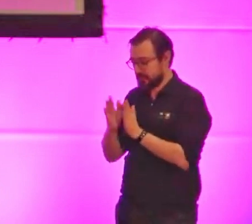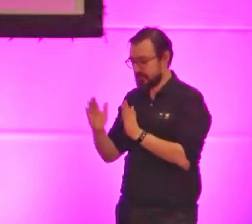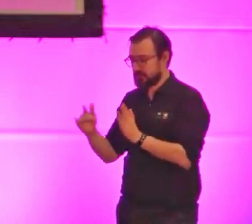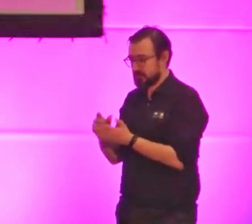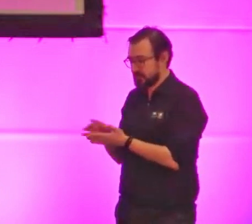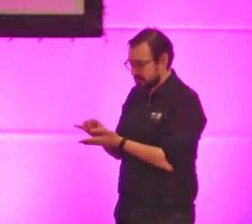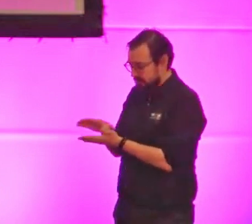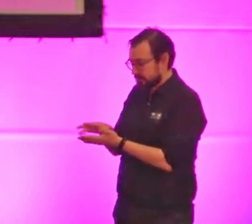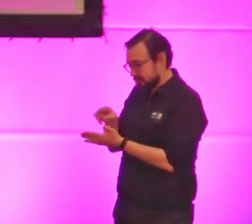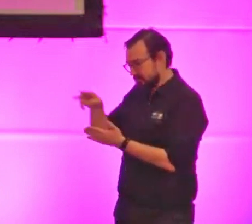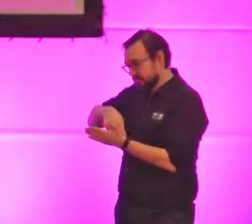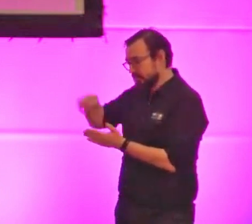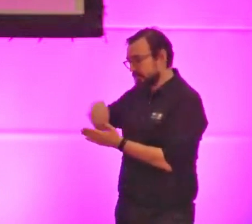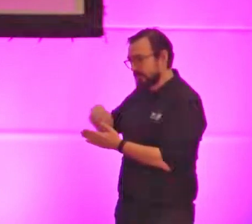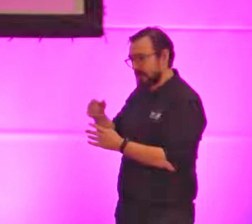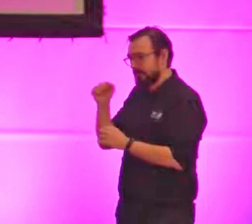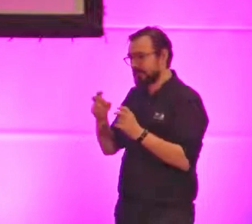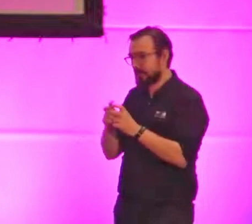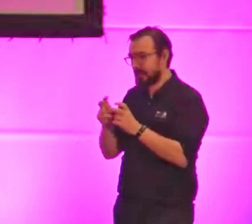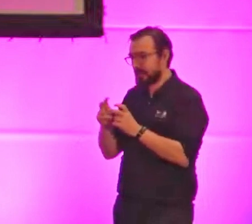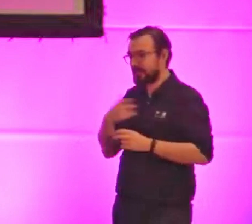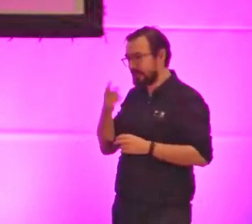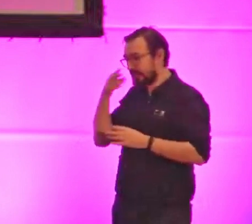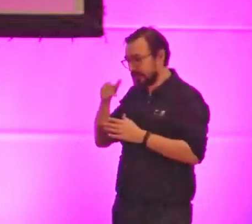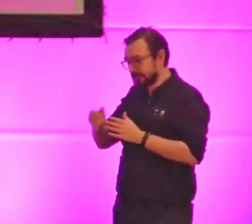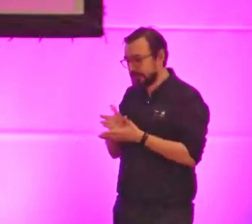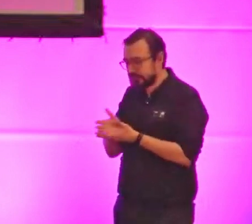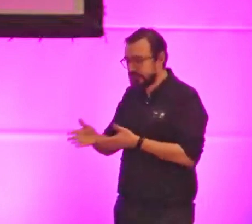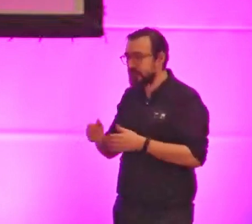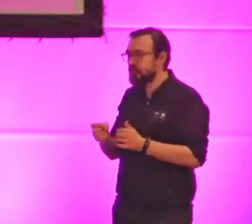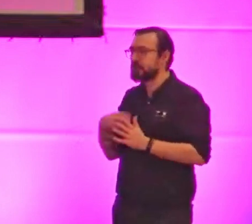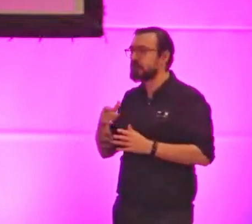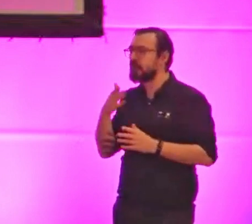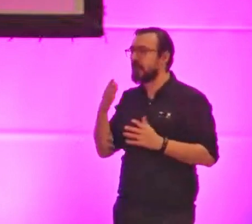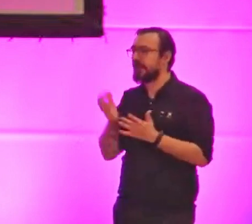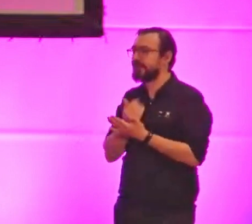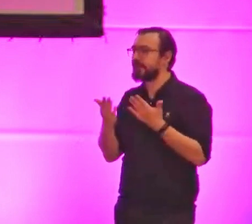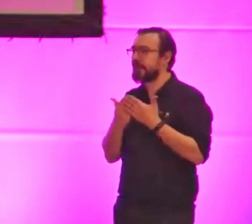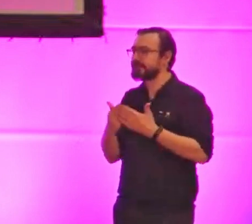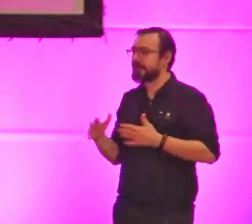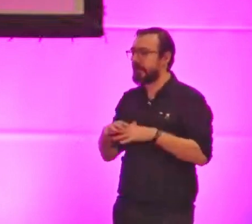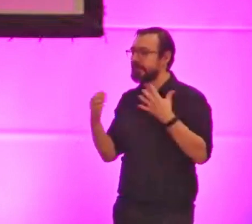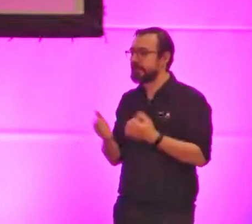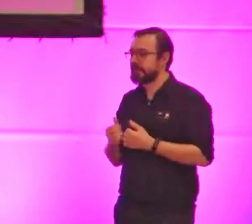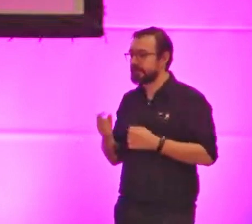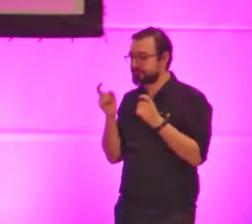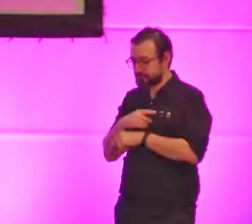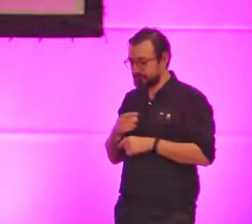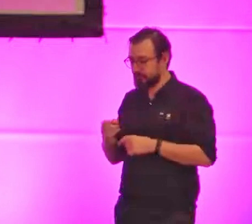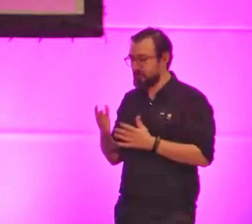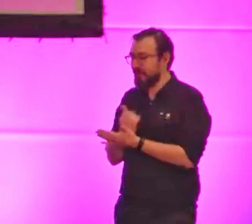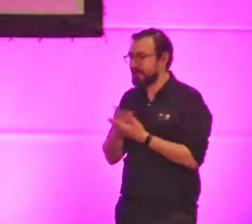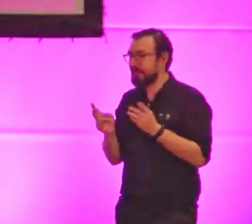och massor av pärmar de fick titta i. För de hann ju liksom inte läsa allt. Och de hann